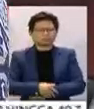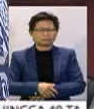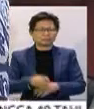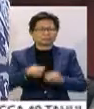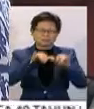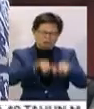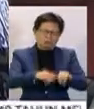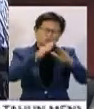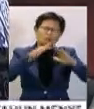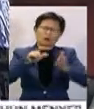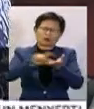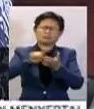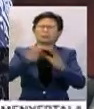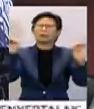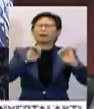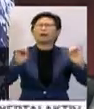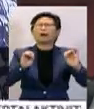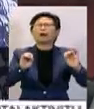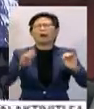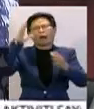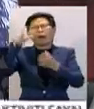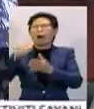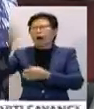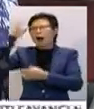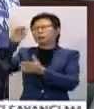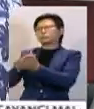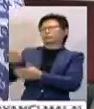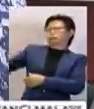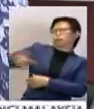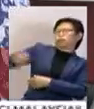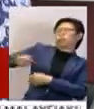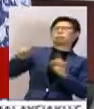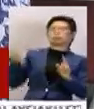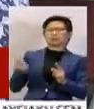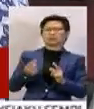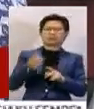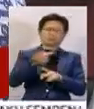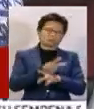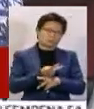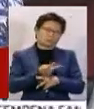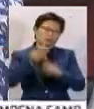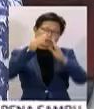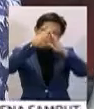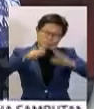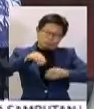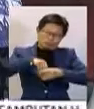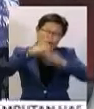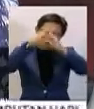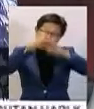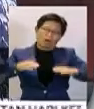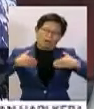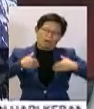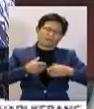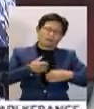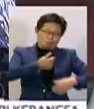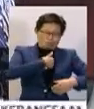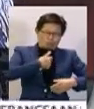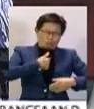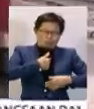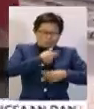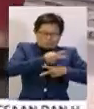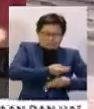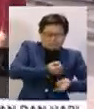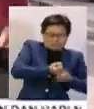apa-apa pendapatan melainkan daripada suami. Itu pun untuk perbelanjaan rumah kan. At least dia ada dia punya own, punya saving untuk hari tua